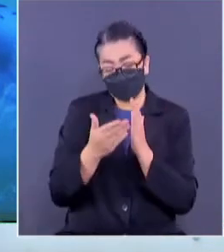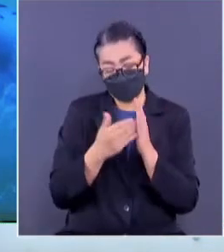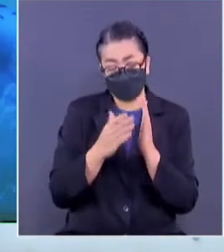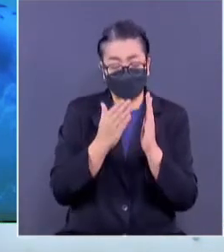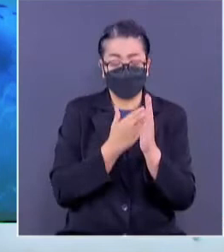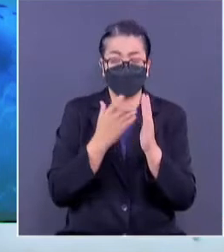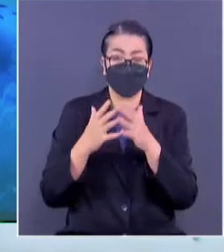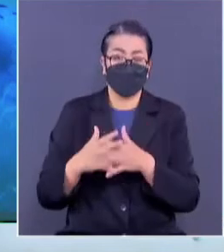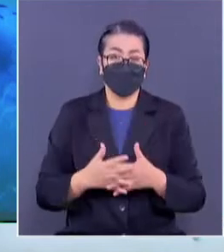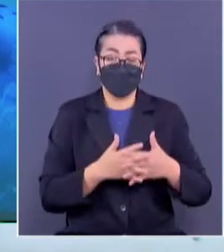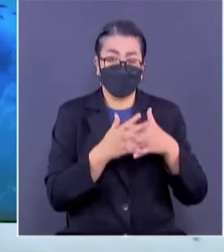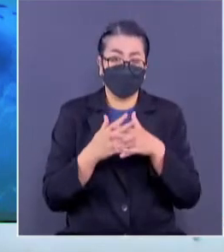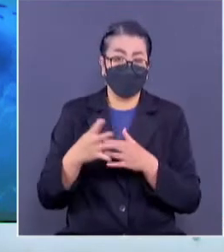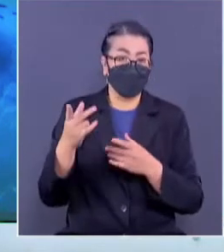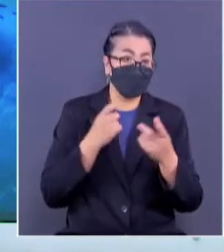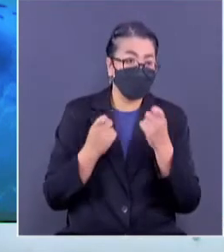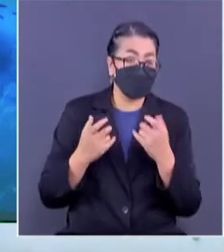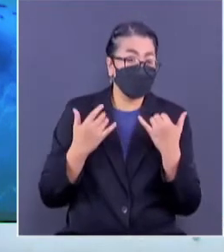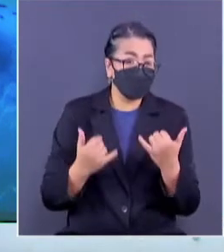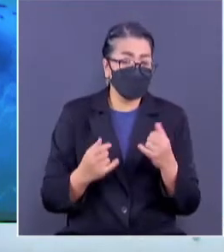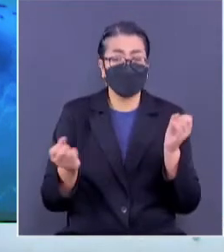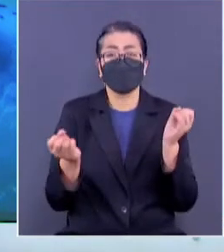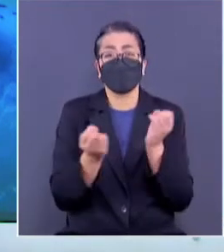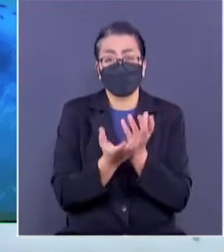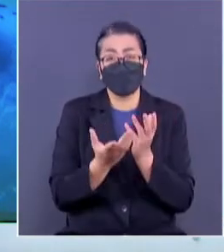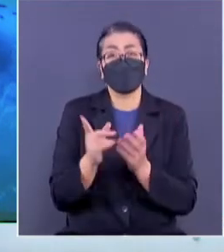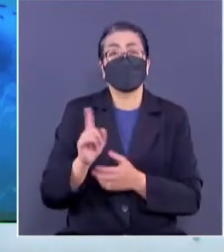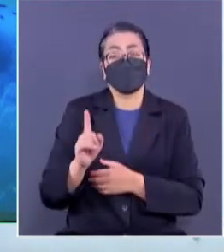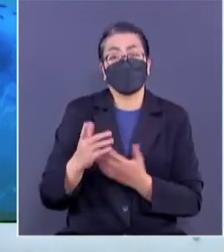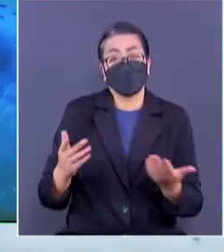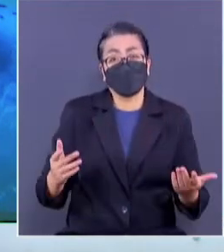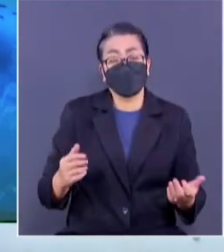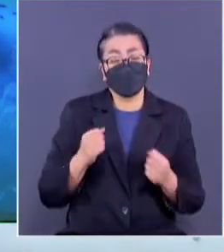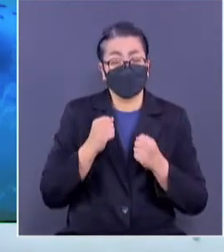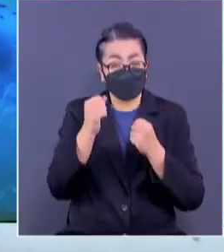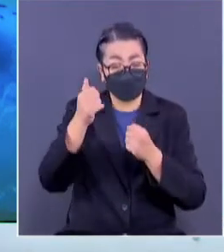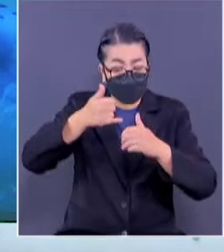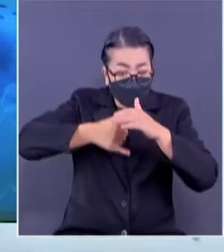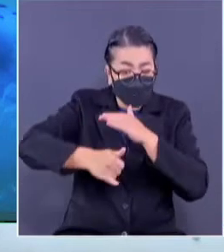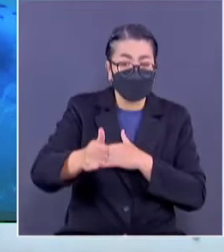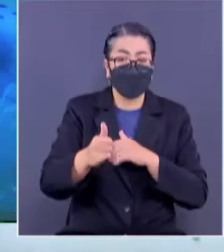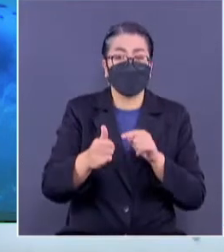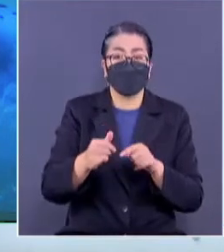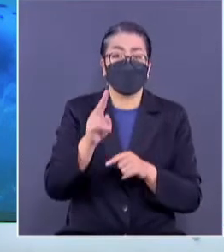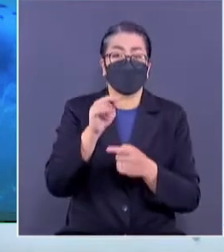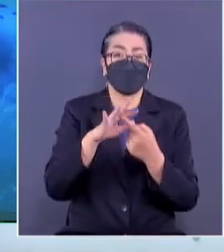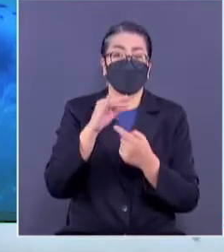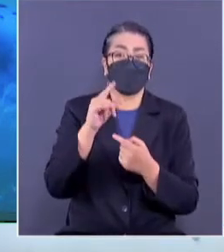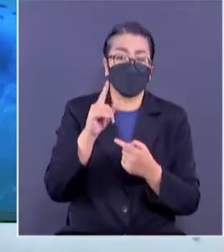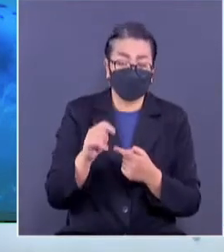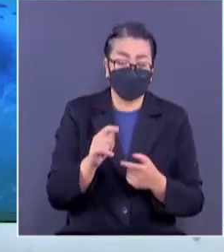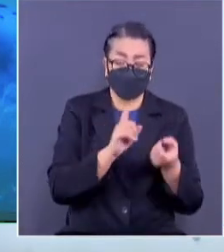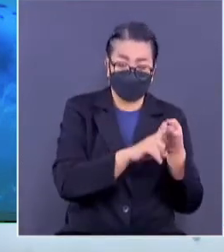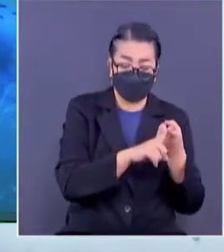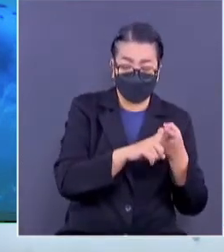และจะได้ไม่จากว่าชนะการในครั้งนี้มันเกิดผิดเพราะพยายามจะเข้าหน้าโต้งรัสเซียก็เลยมาบุก